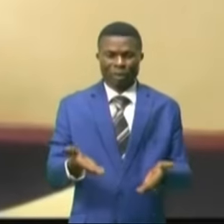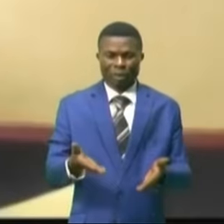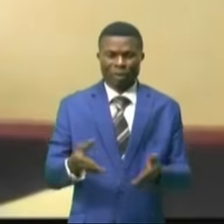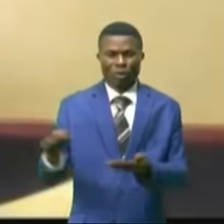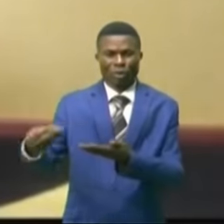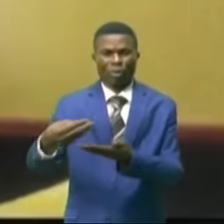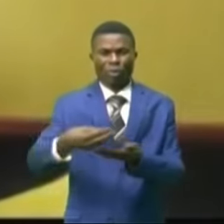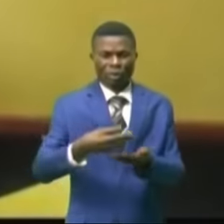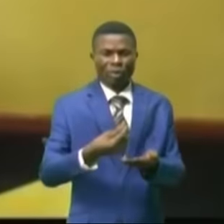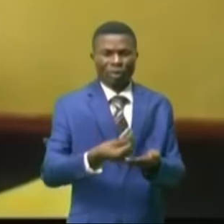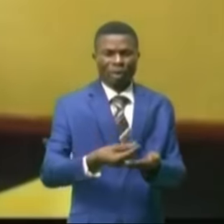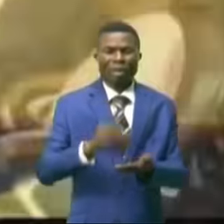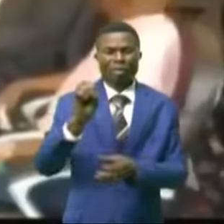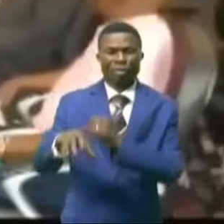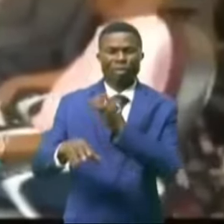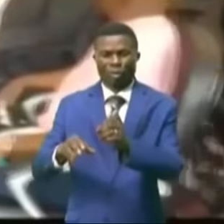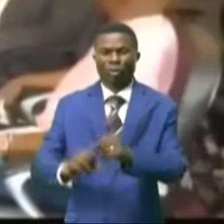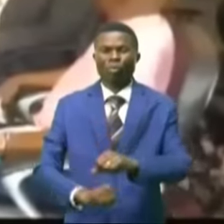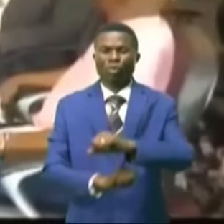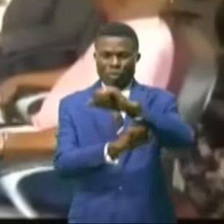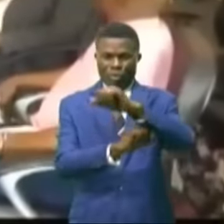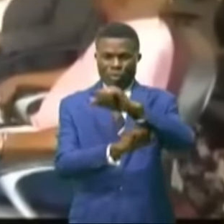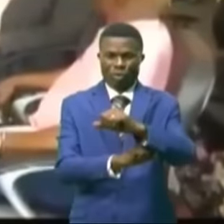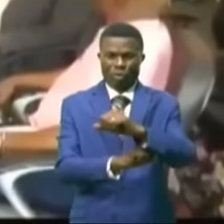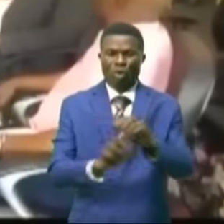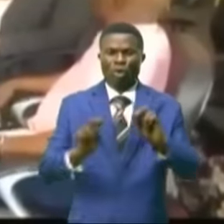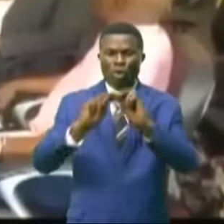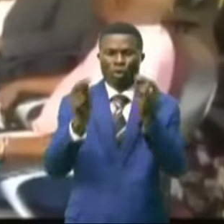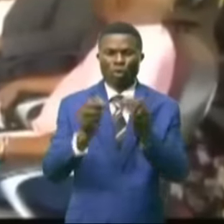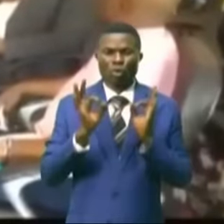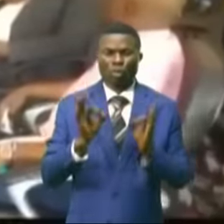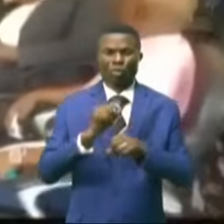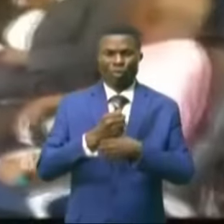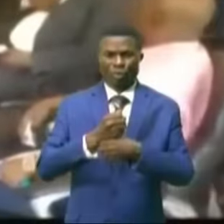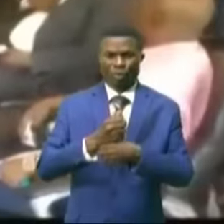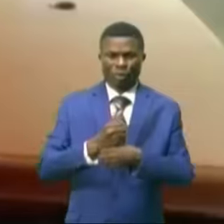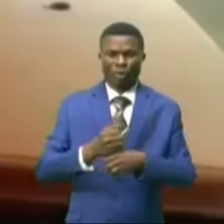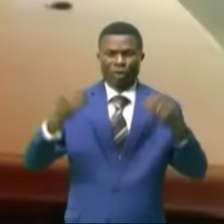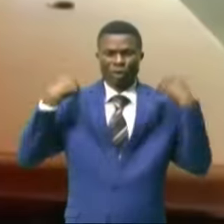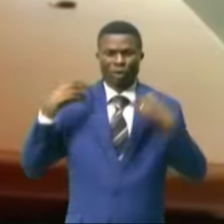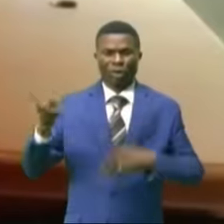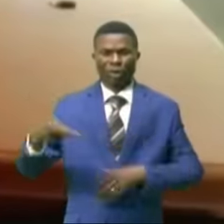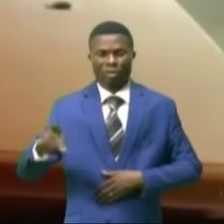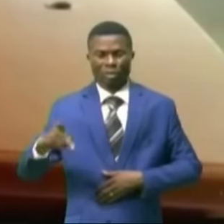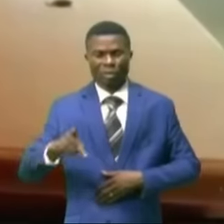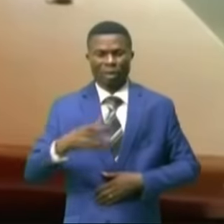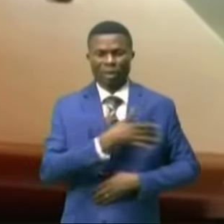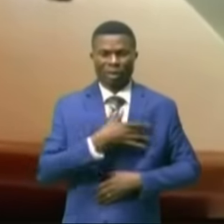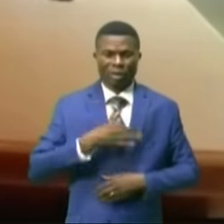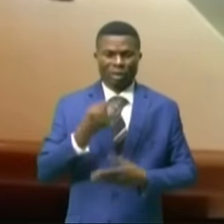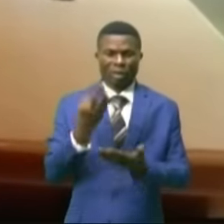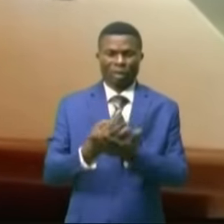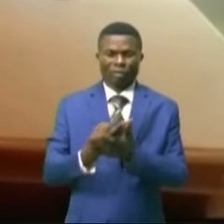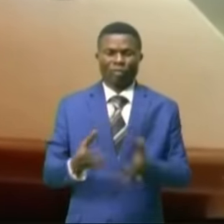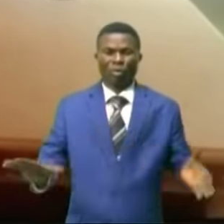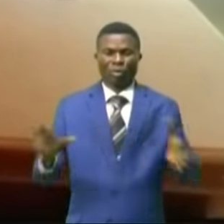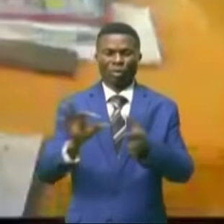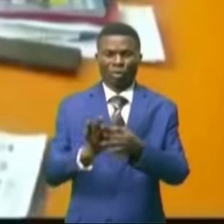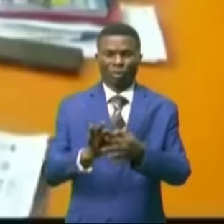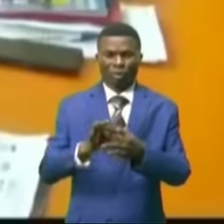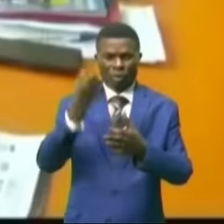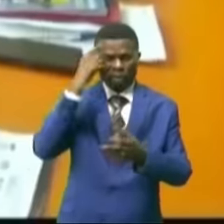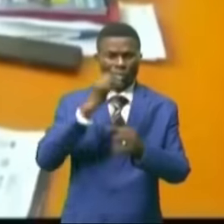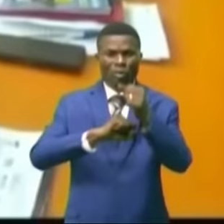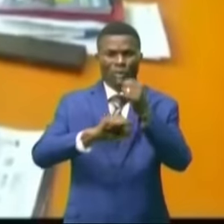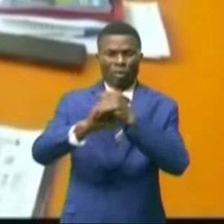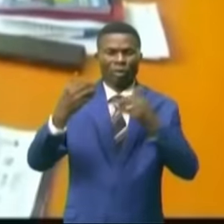fonds a été faite pour donner le go à une nouvelle structure créée par l'autorité provinciale dénommée Fonds de solidarité pour la promotion